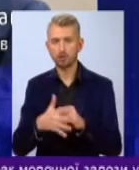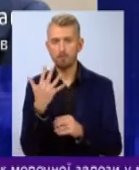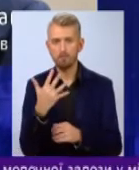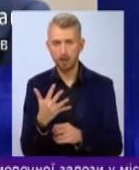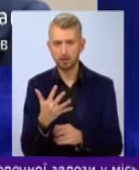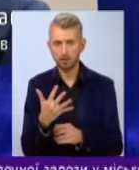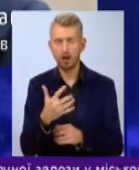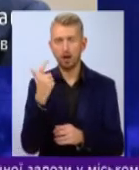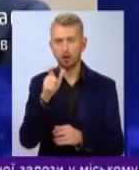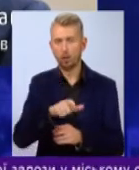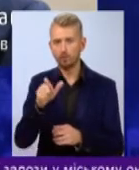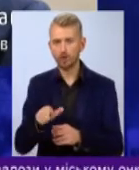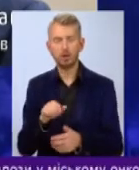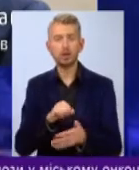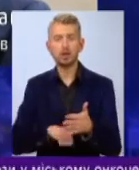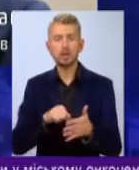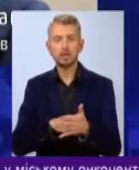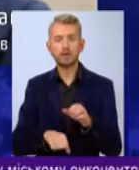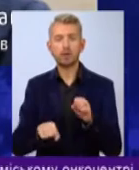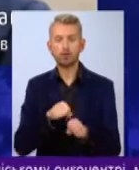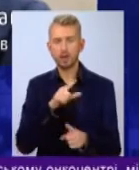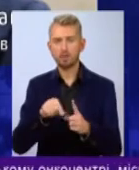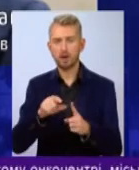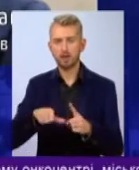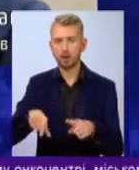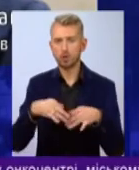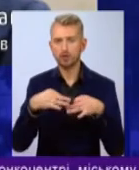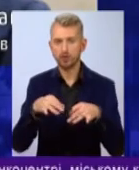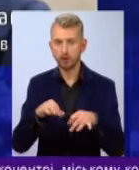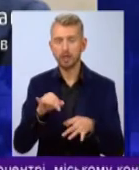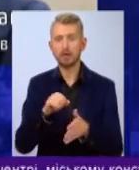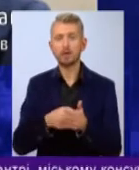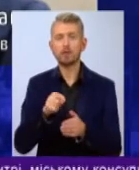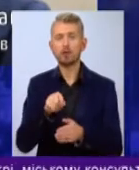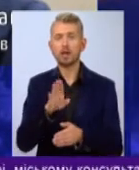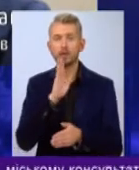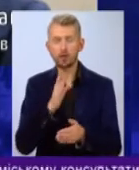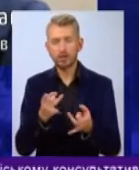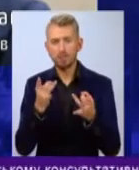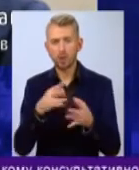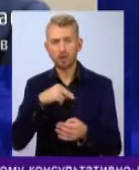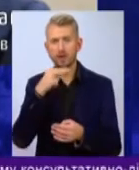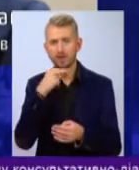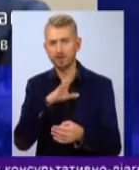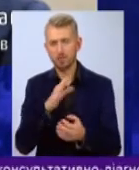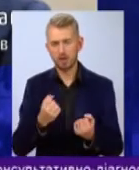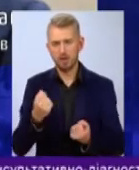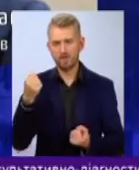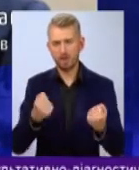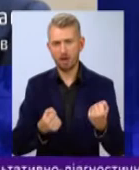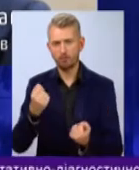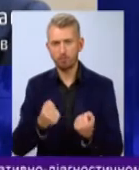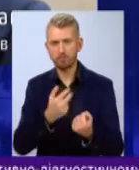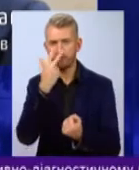5 харківчан. Із-за нарушення правил дорожнього движення і за того, що ця дівчина просто невнімательно вела автомобіль,